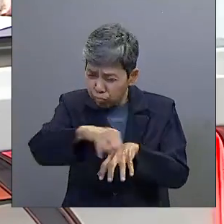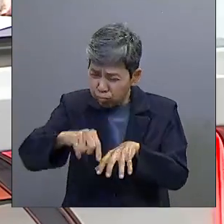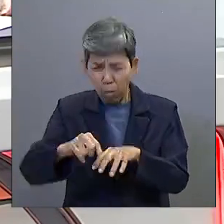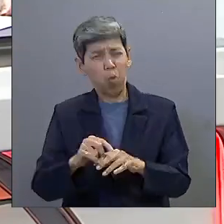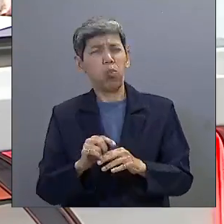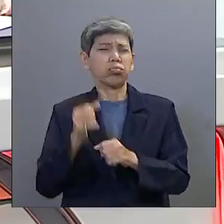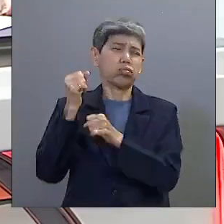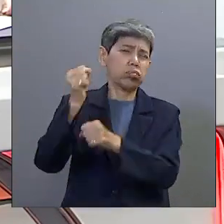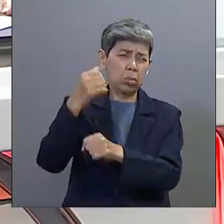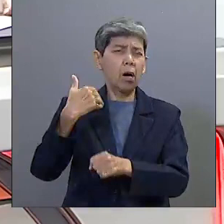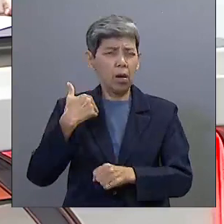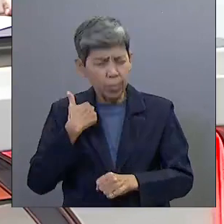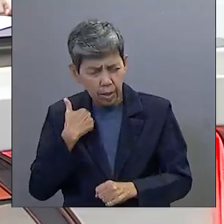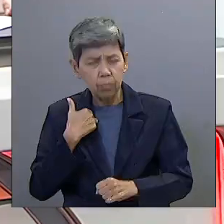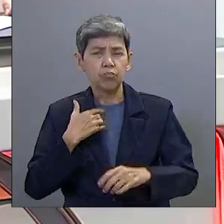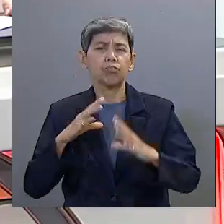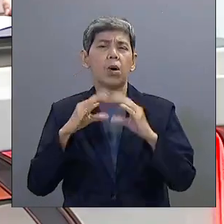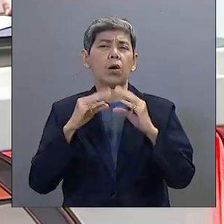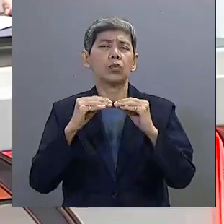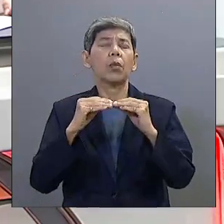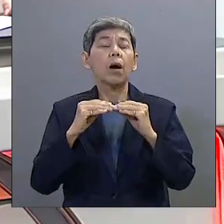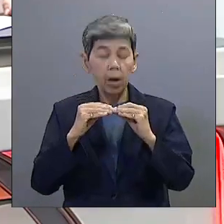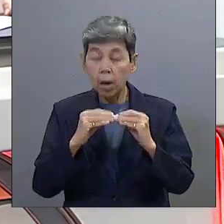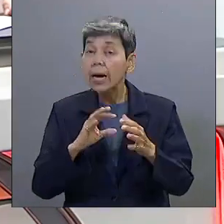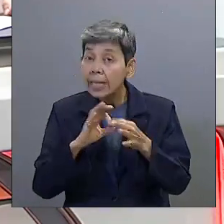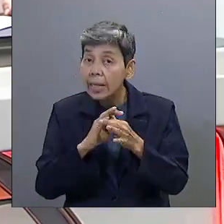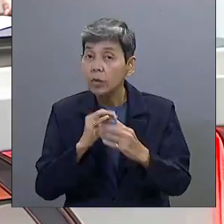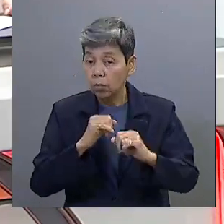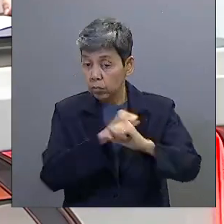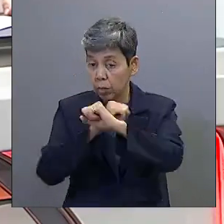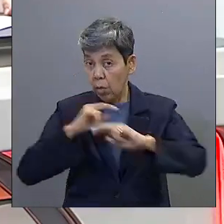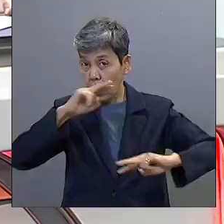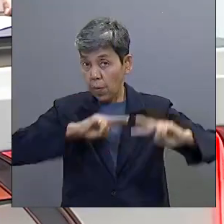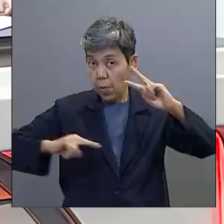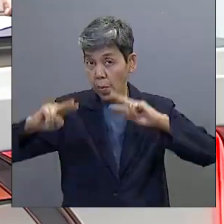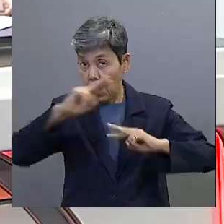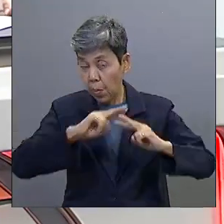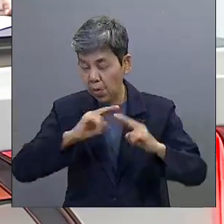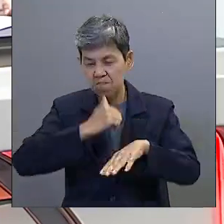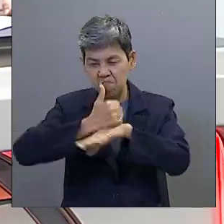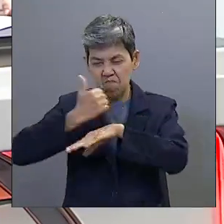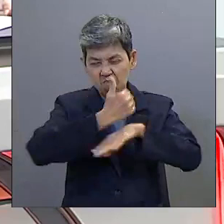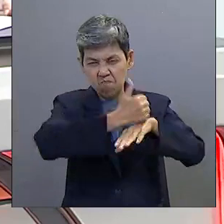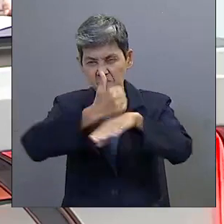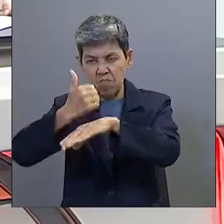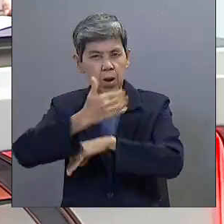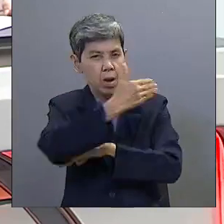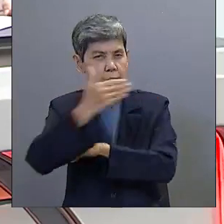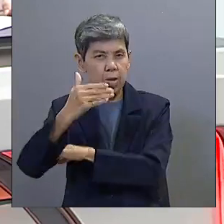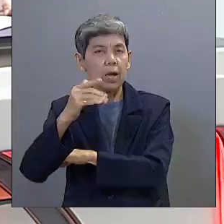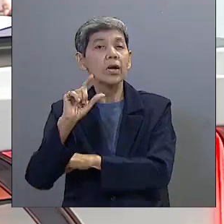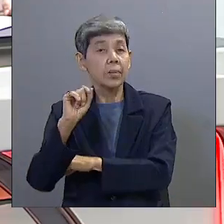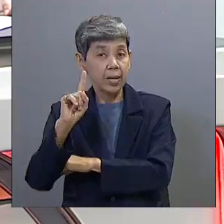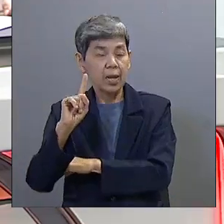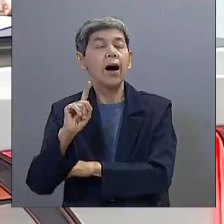มุนอยู่บ้างนะคะในระหว่างที่มีการจัดการประชุมแต่ถ้าในเรื่องของมาตรการดูแลรักษาความปลอดภัยให้กับทางผู้นํา21เขตเศรษฐกิจนั้นร